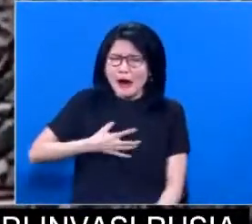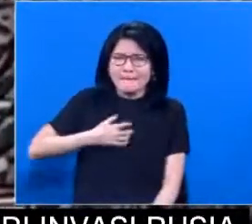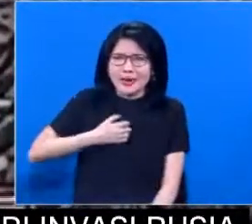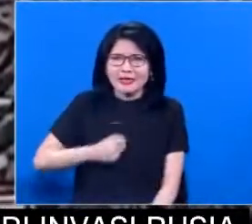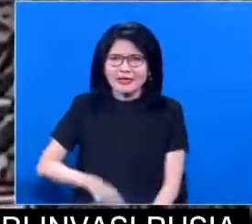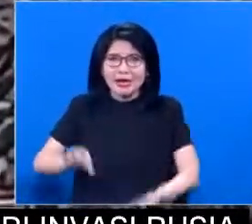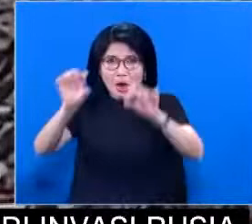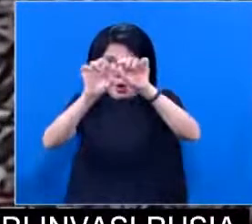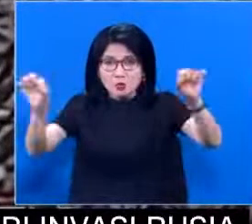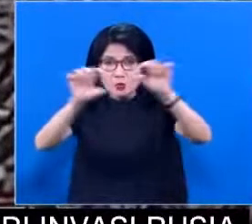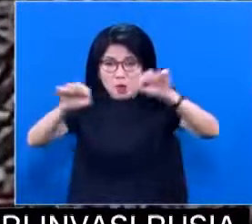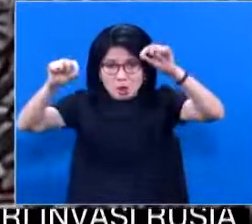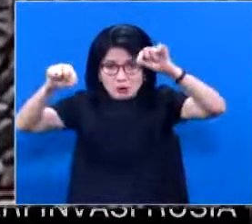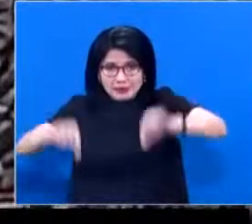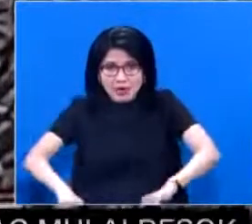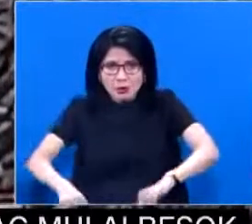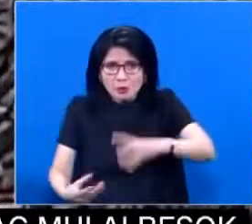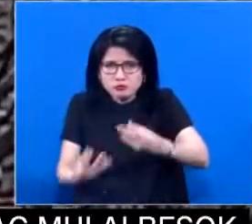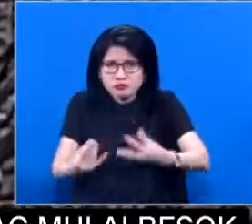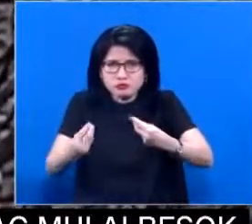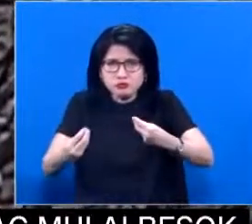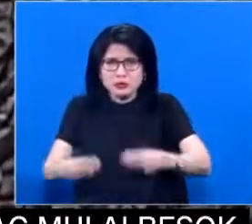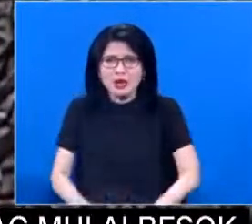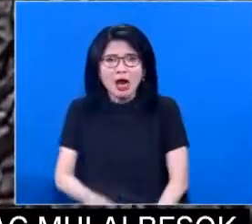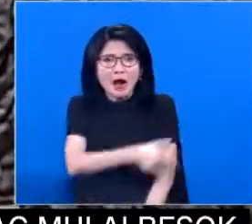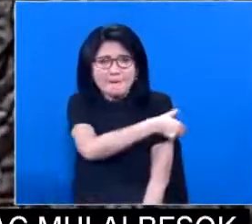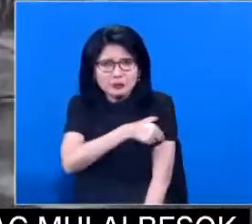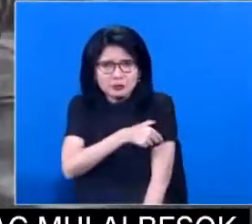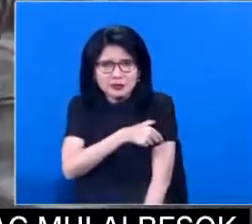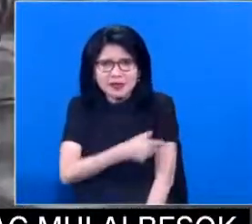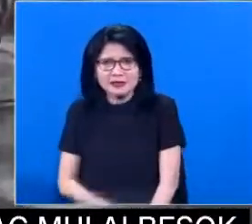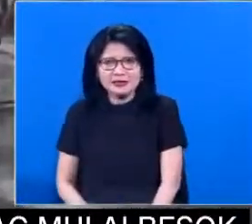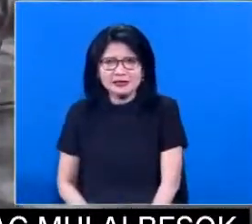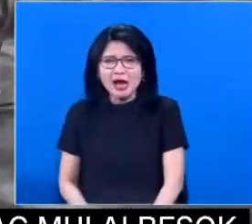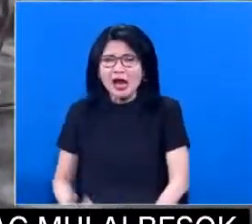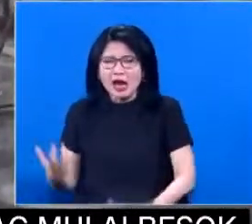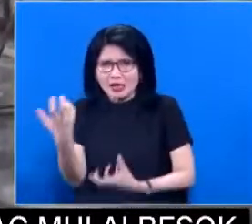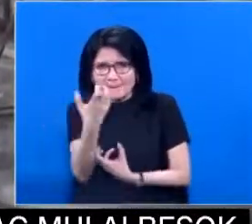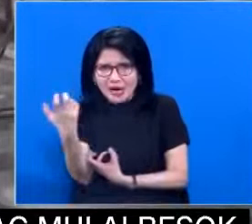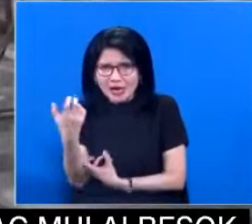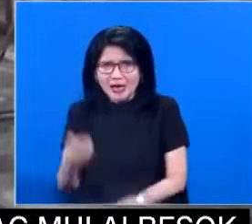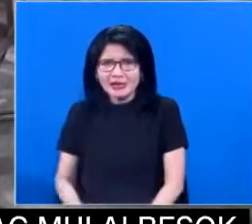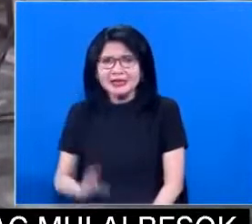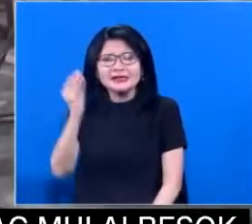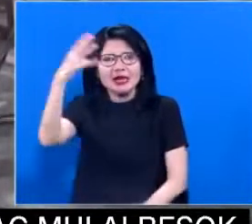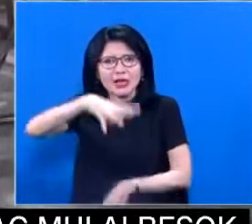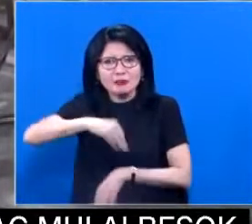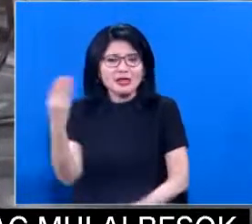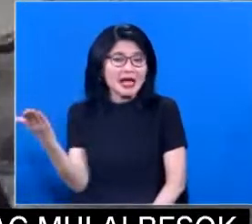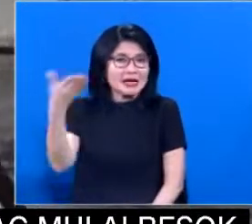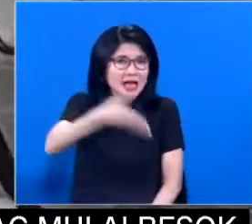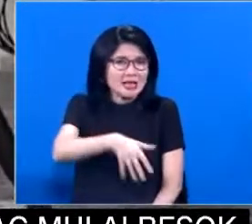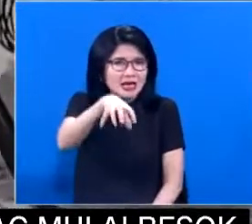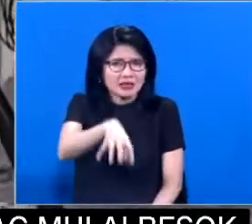untaian kabel yang terbakar jatuh ke ruas jalan. Petugas Sudin Penanggulangan Kebakaran dan Penyelamatan Jakarta Pusat yang tiba di